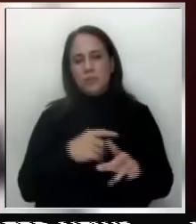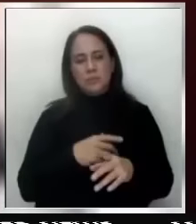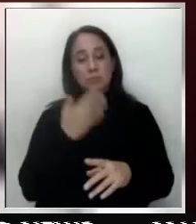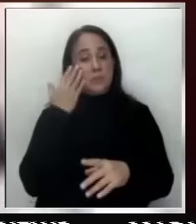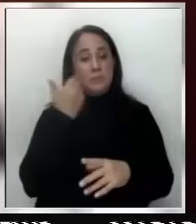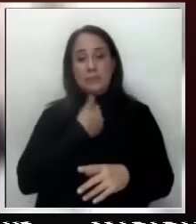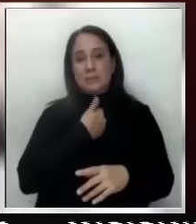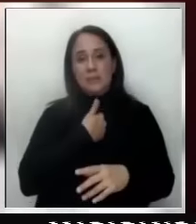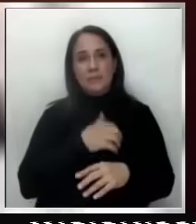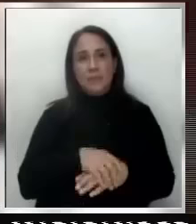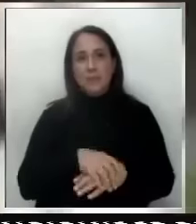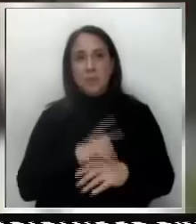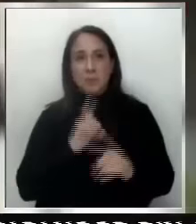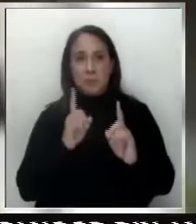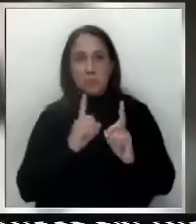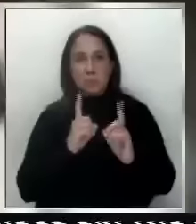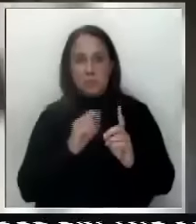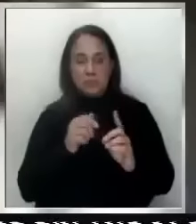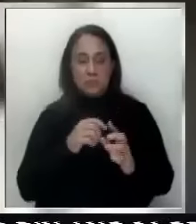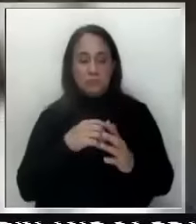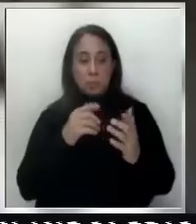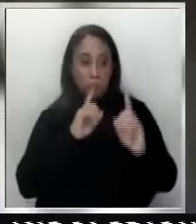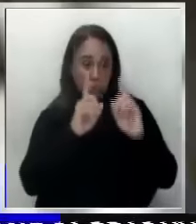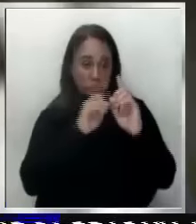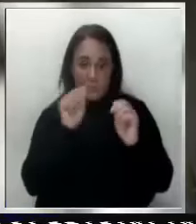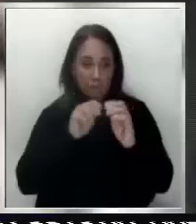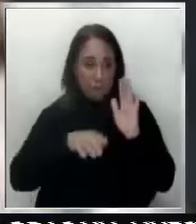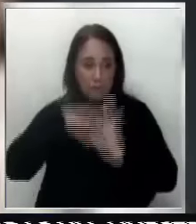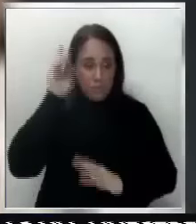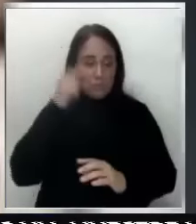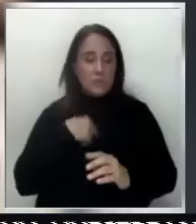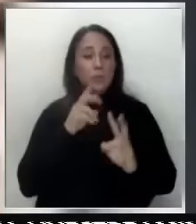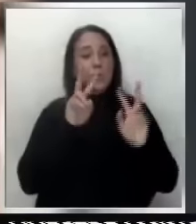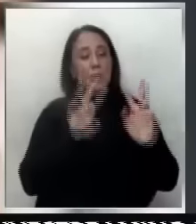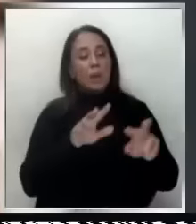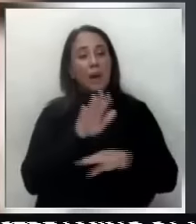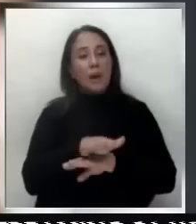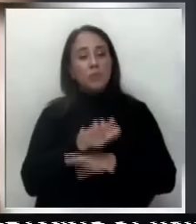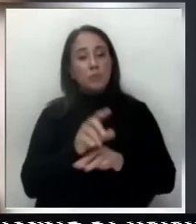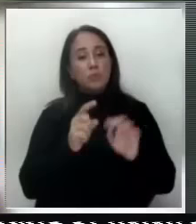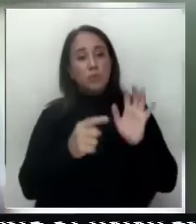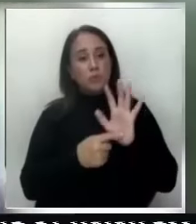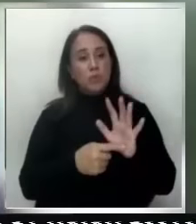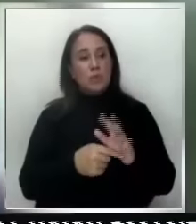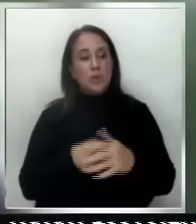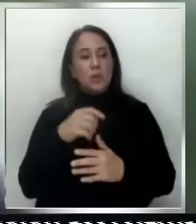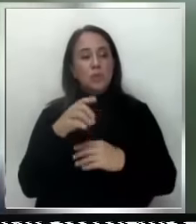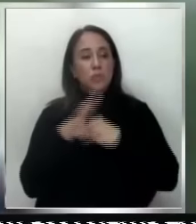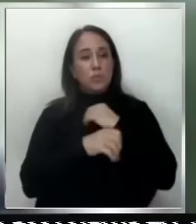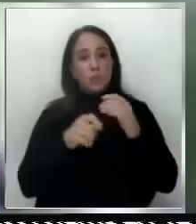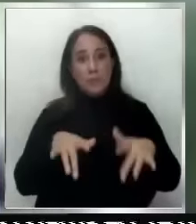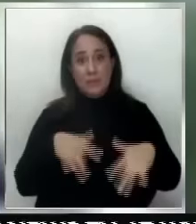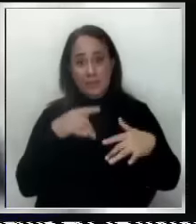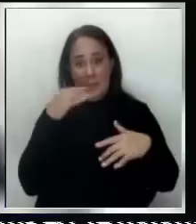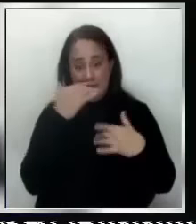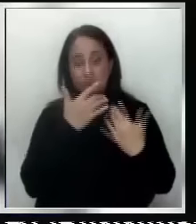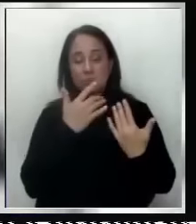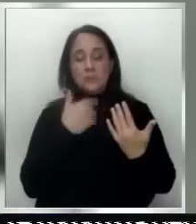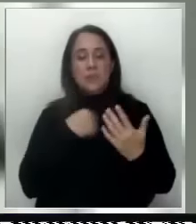try to talk to her like an adult. Napapanood ngayon si Beauty sa afternoon prime series na Stolen Life. At sa December